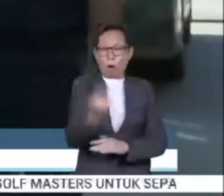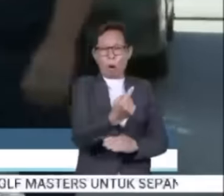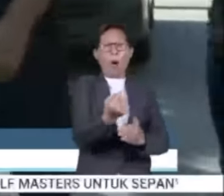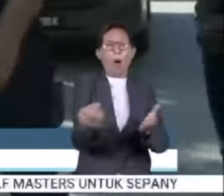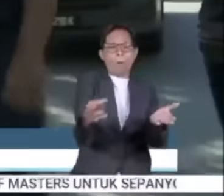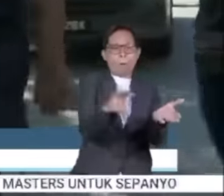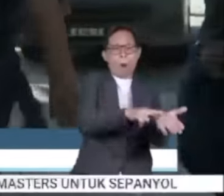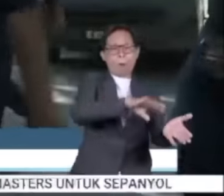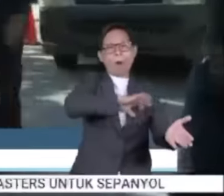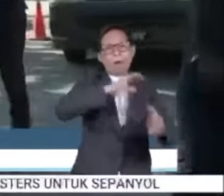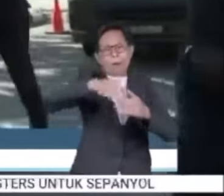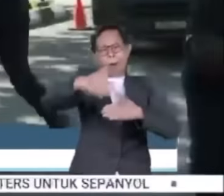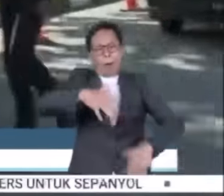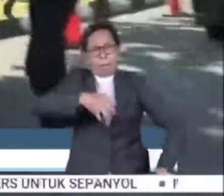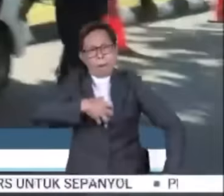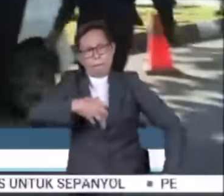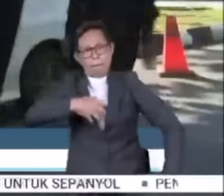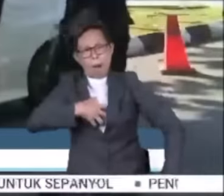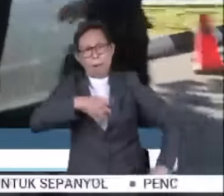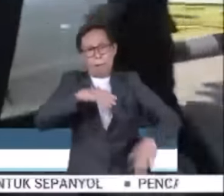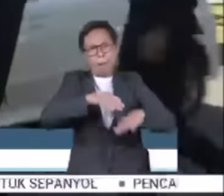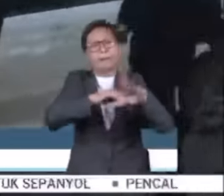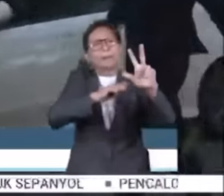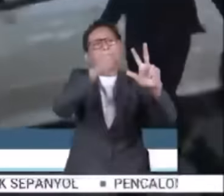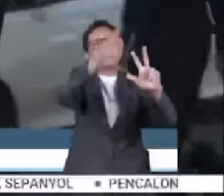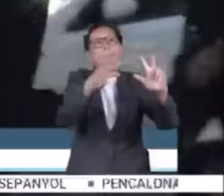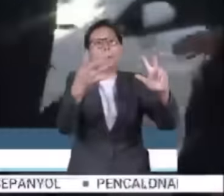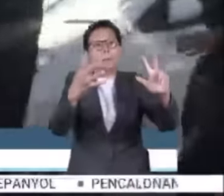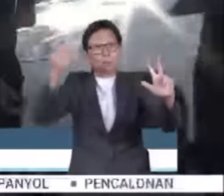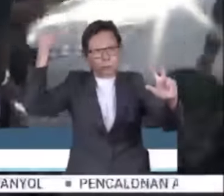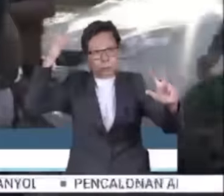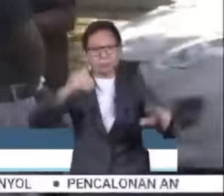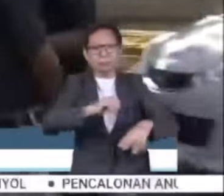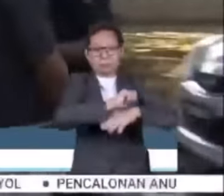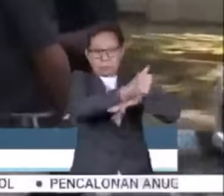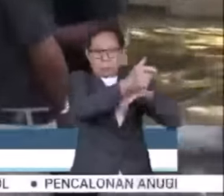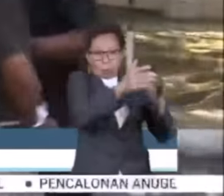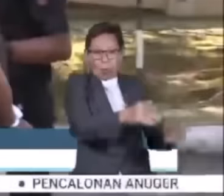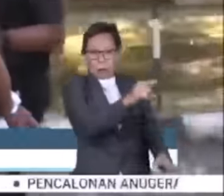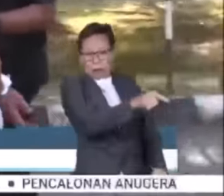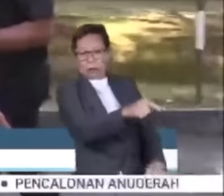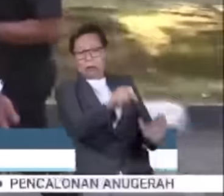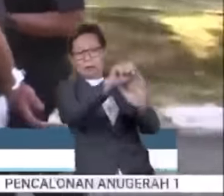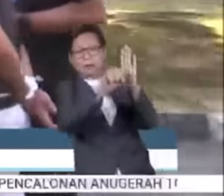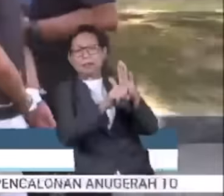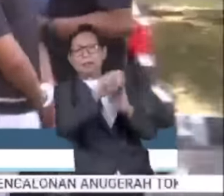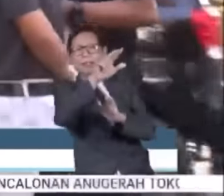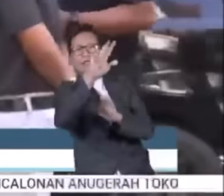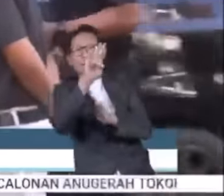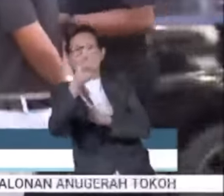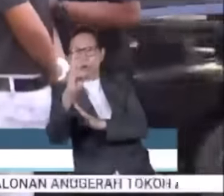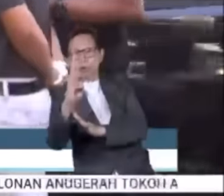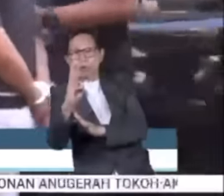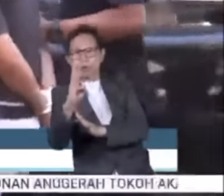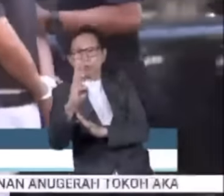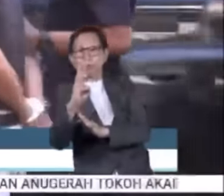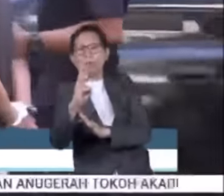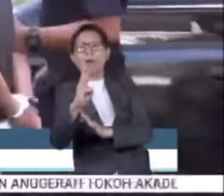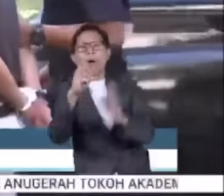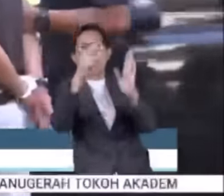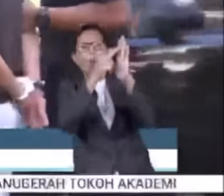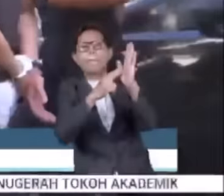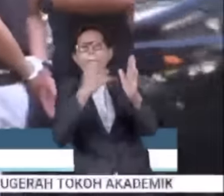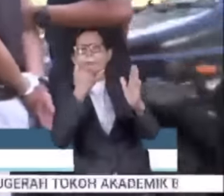membuat laporan polis selepas menerima aduan pada 3 April lalu. Tertuduh didakwa mengikut Seksyen 376-3 Kanun